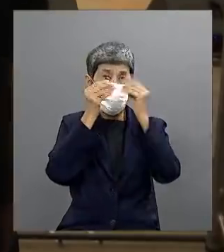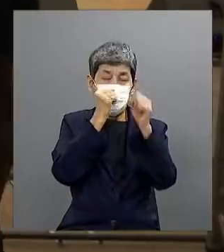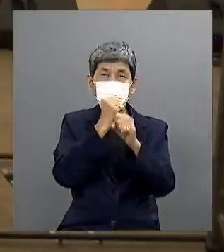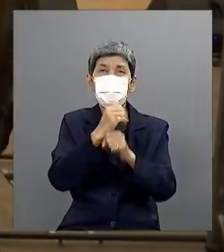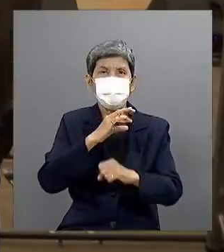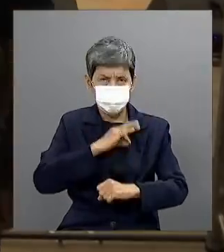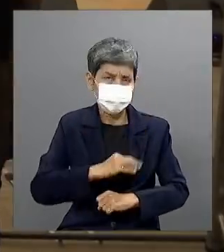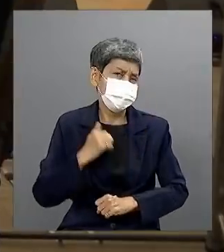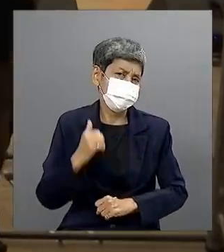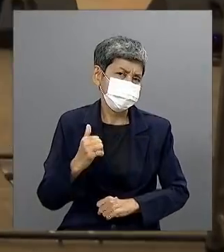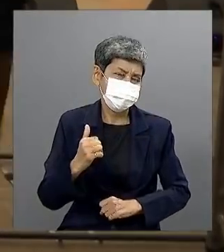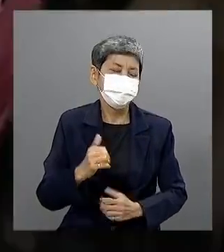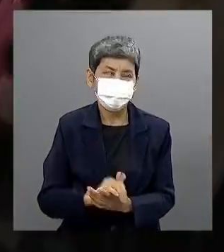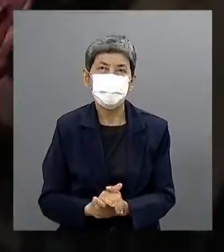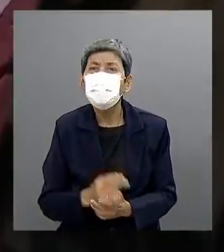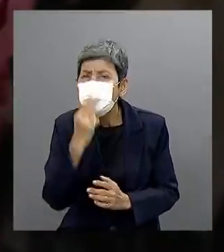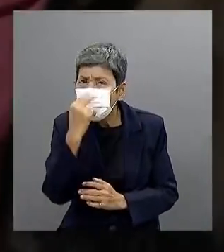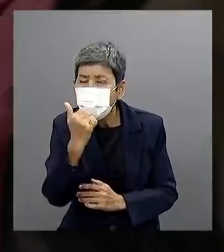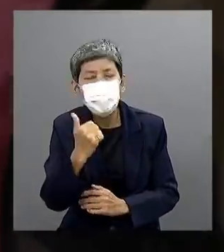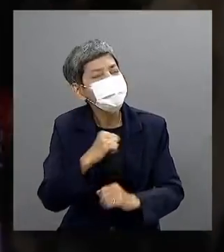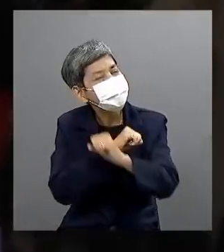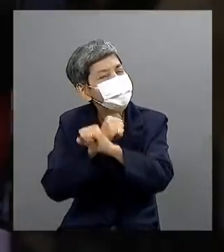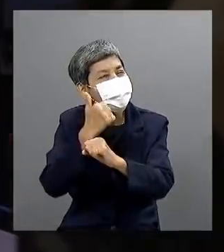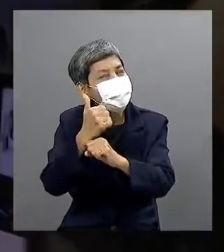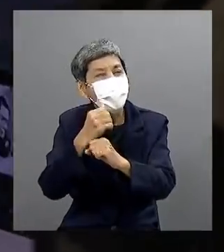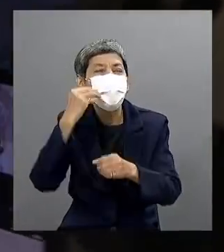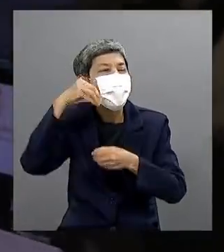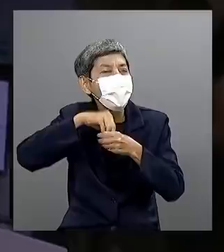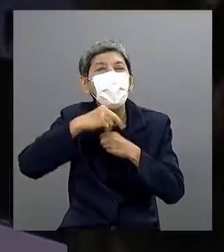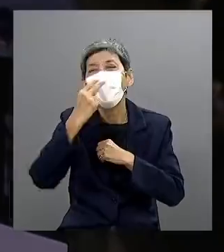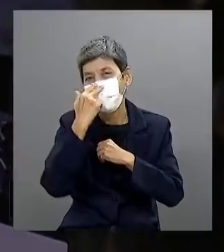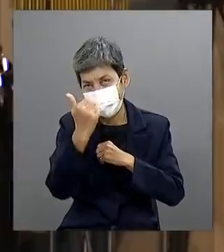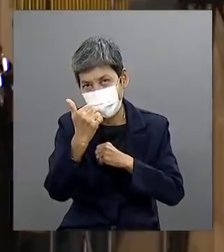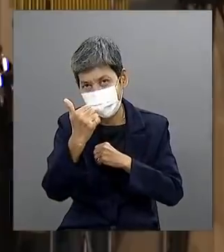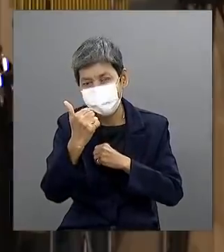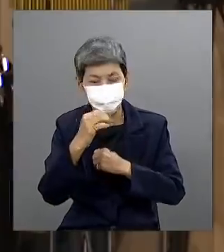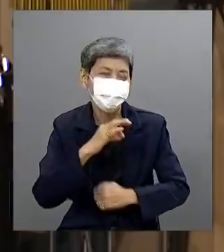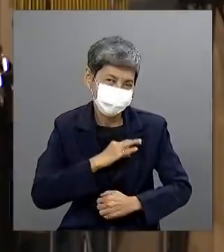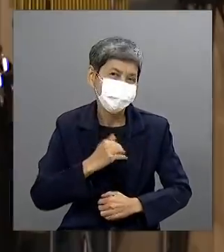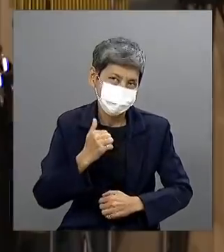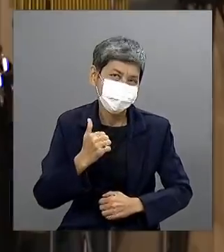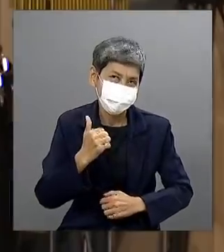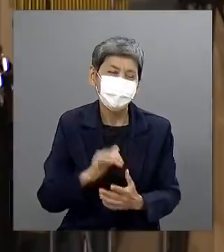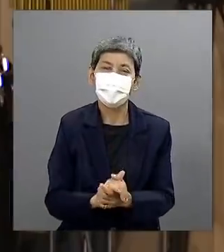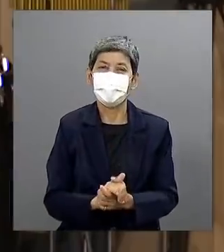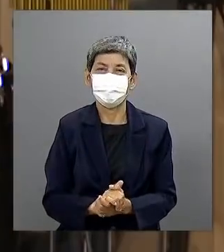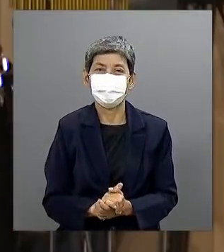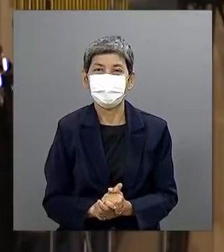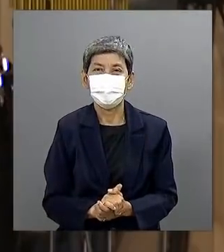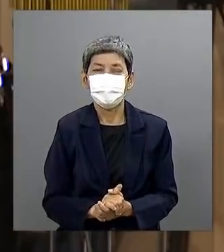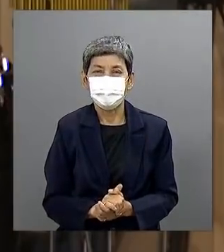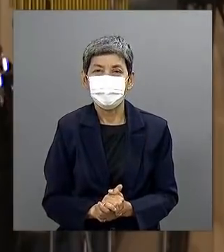มากๆชมกันอย่างปลอดภัยด้วยนะคะจากที่บ้านอะไรอย่างเงี้ยมันก็น่าจะเป็นสิ่งที่ดีมากสำหรับทุกคนเลยค่ะคนไทยทุกคน